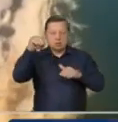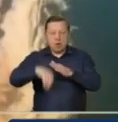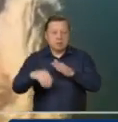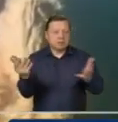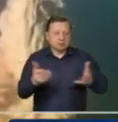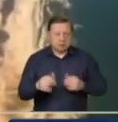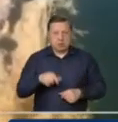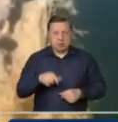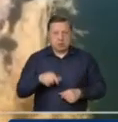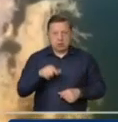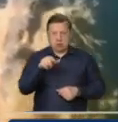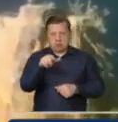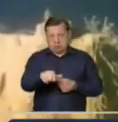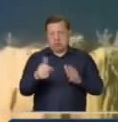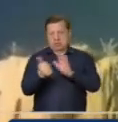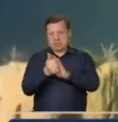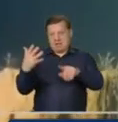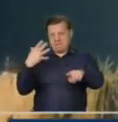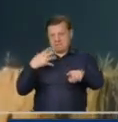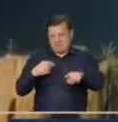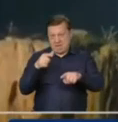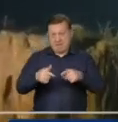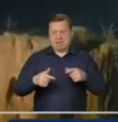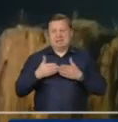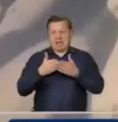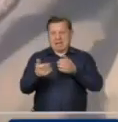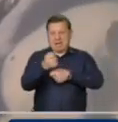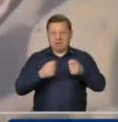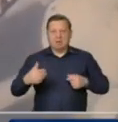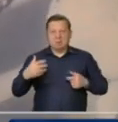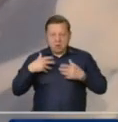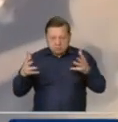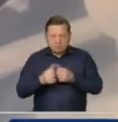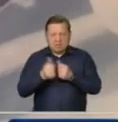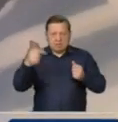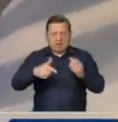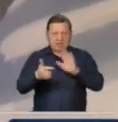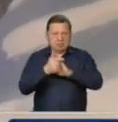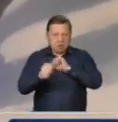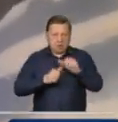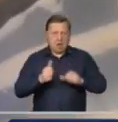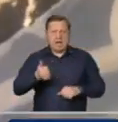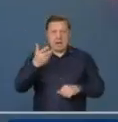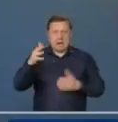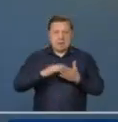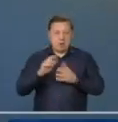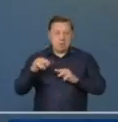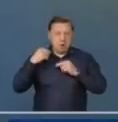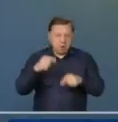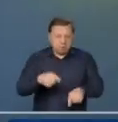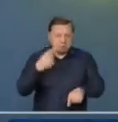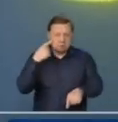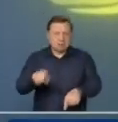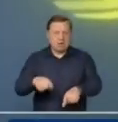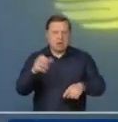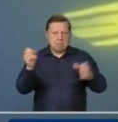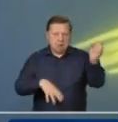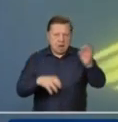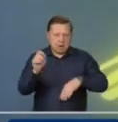statku handlowego z XVI wieku. Archeolodzy odkryli go w 2017 roku. Gdy po kilku miesiącach wrócili na miejsce, zauważyli, że brakuje